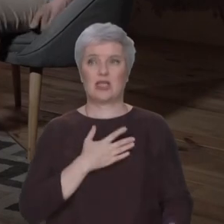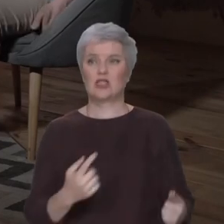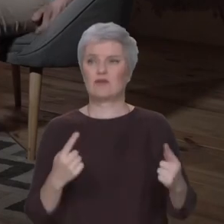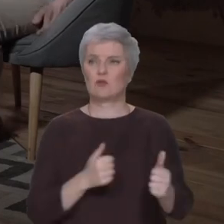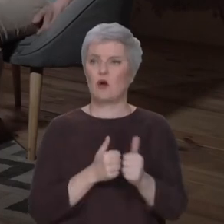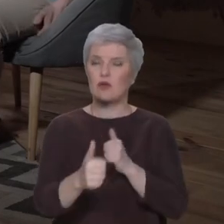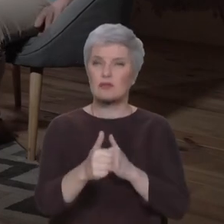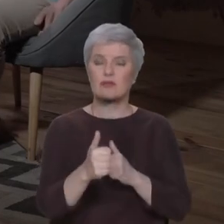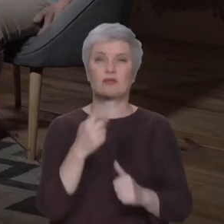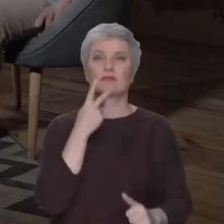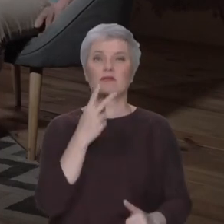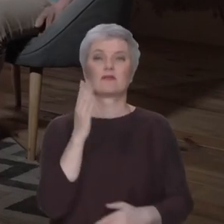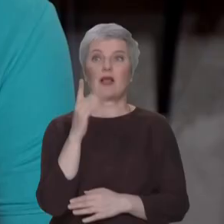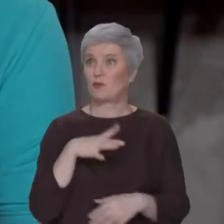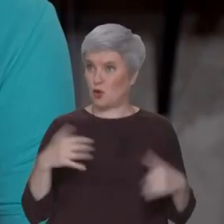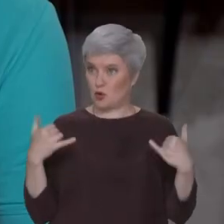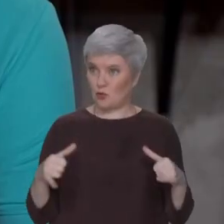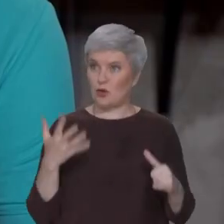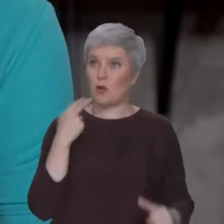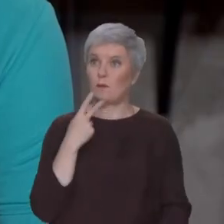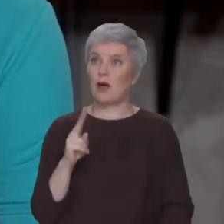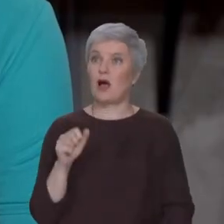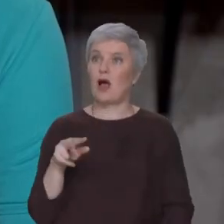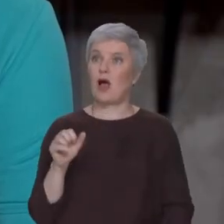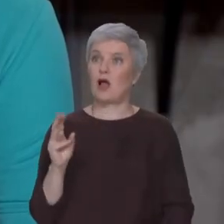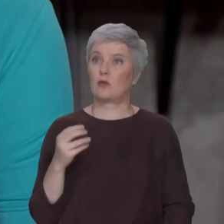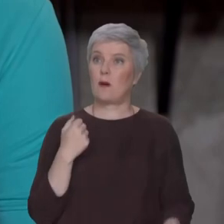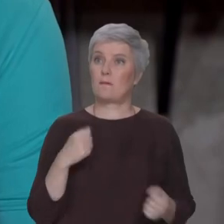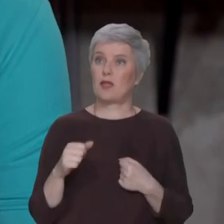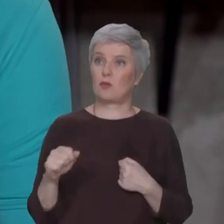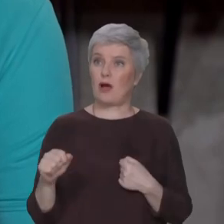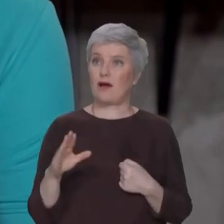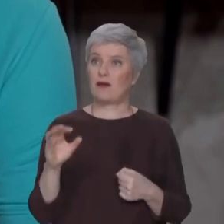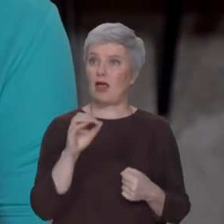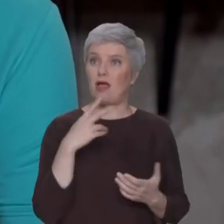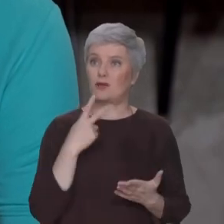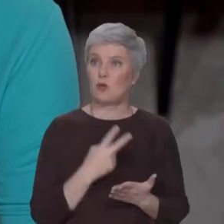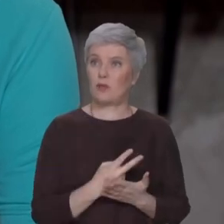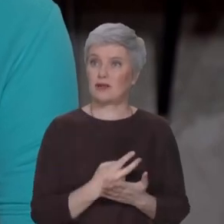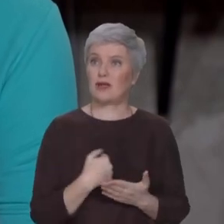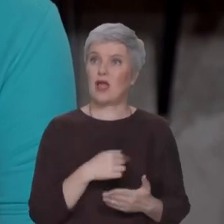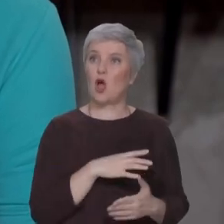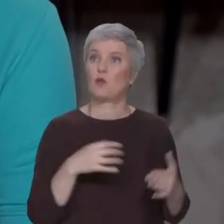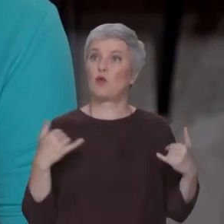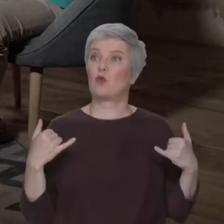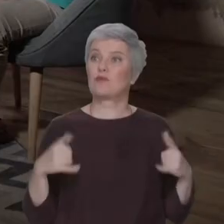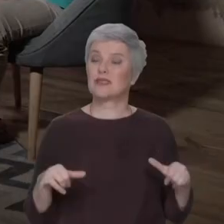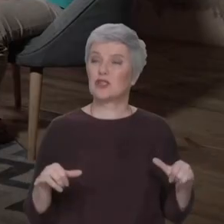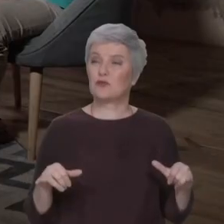глядацьке голосування за Калуш. Ви були здивовані, коли побачили, що Калуш перемагають в Євробаченні? Я був